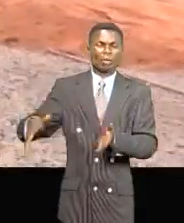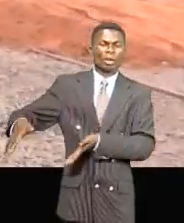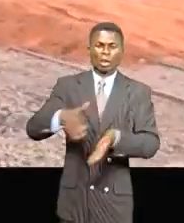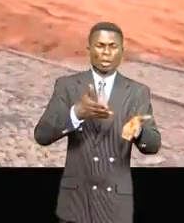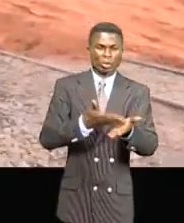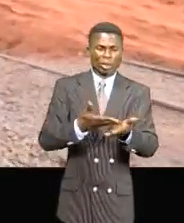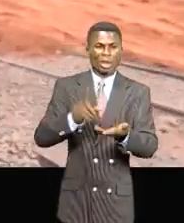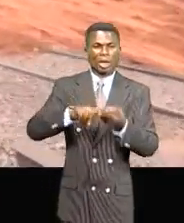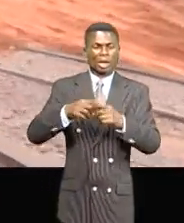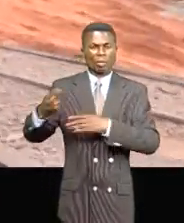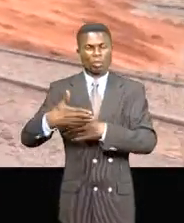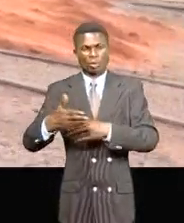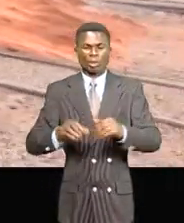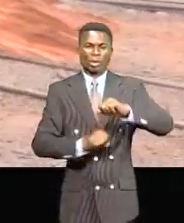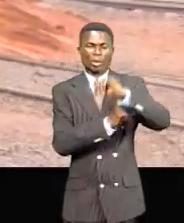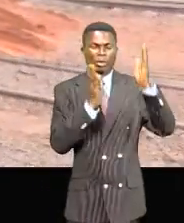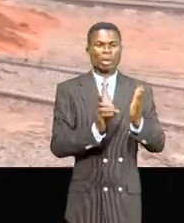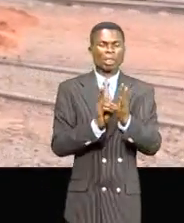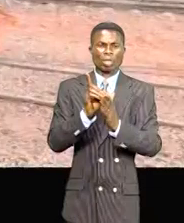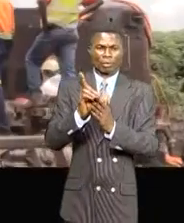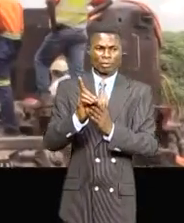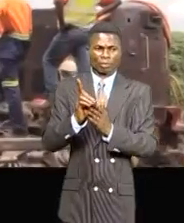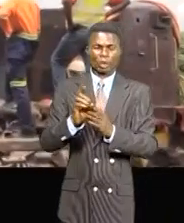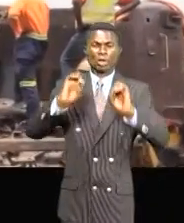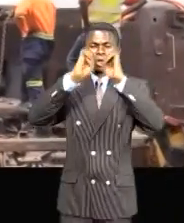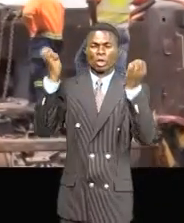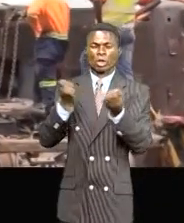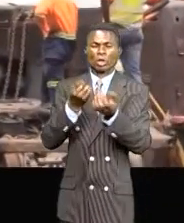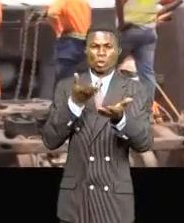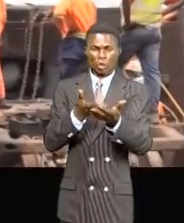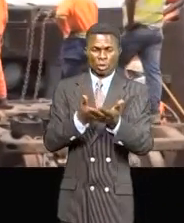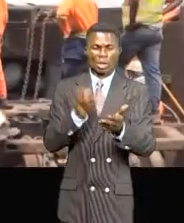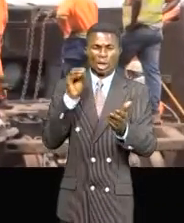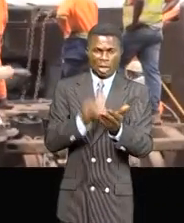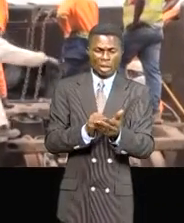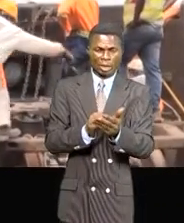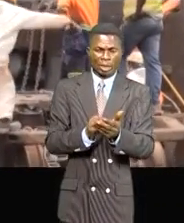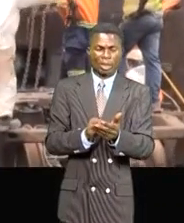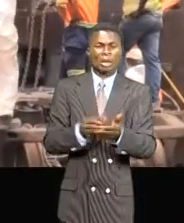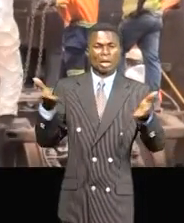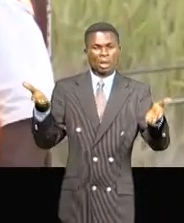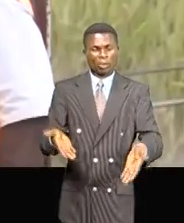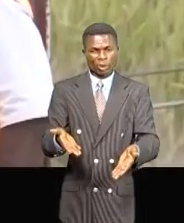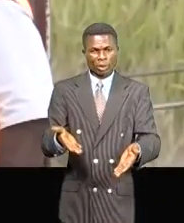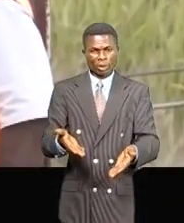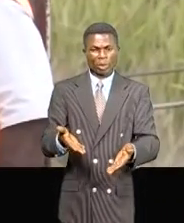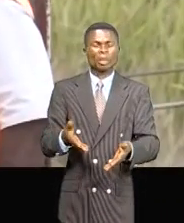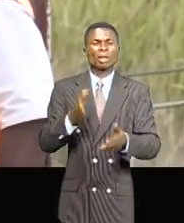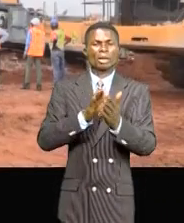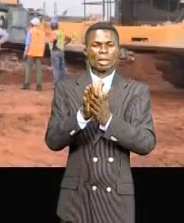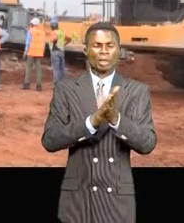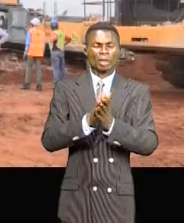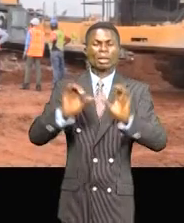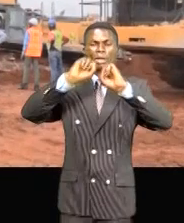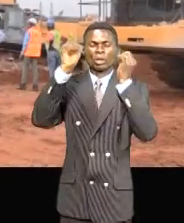bon voisin et partenaire du développement, Tinké Fungurume Mining a une fois de plus répondu positivement à l'appel SOS de la